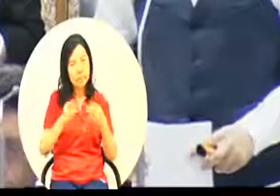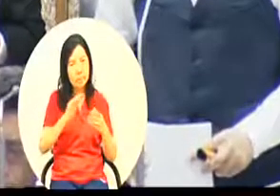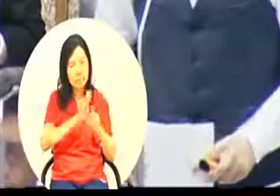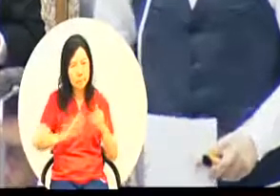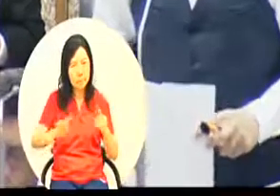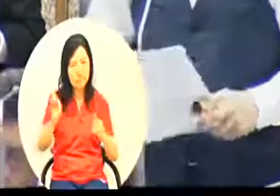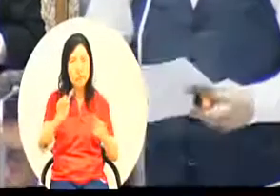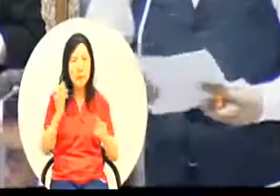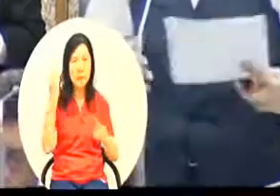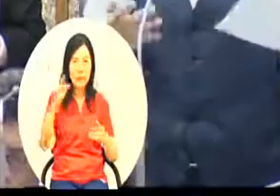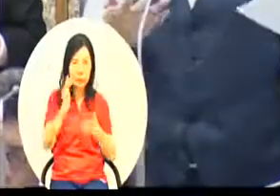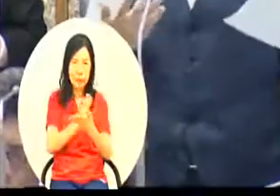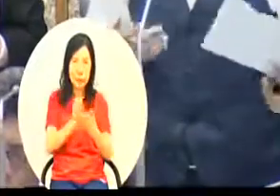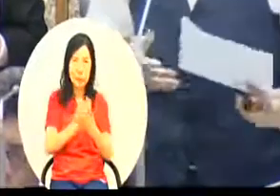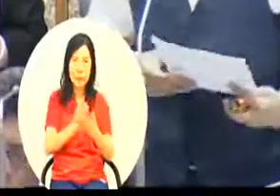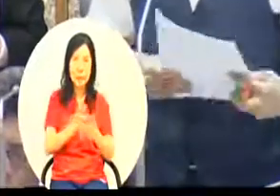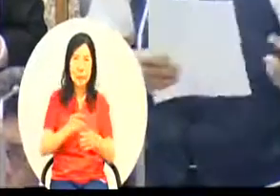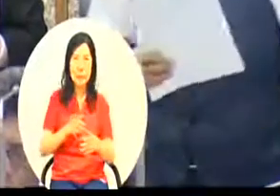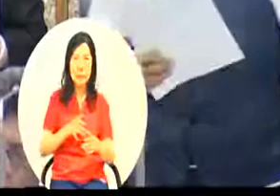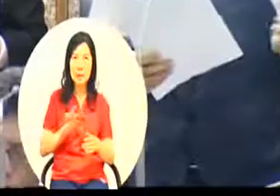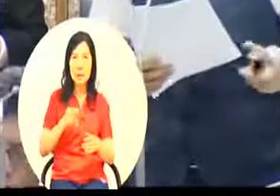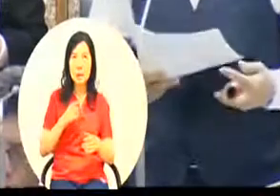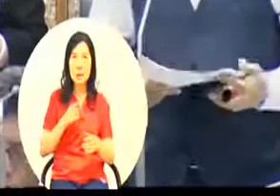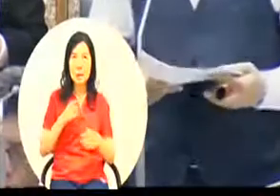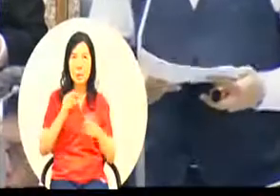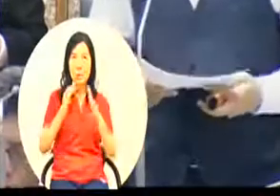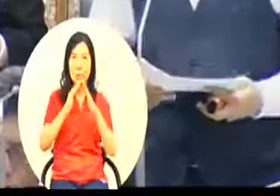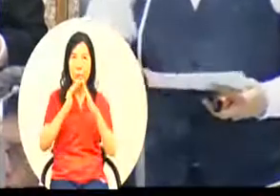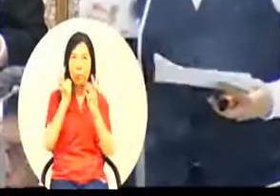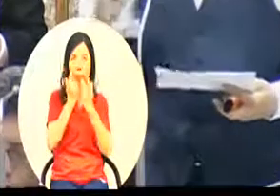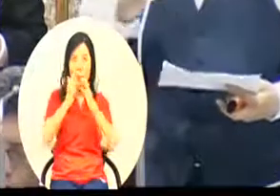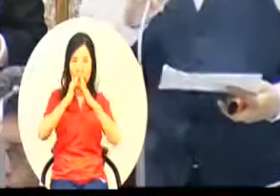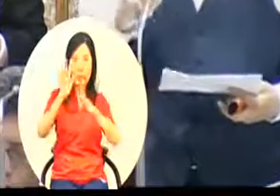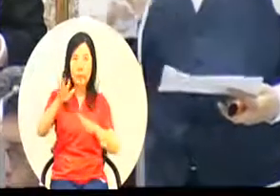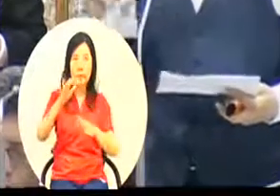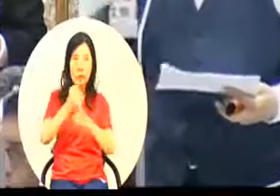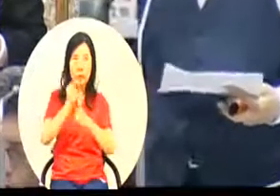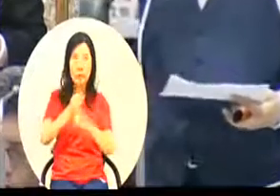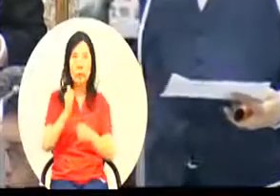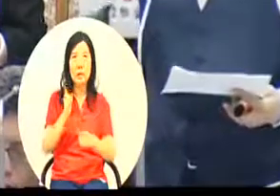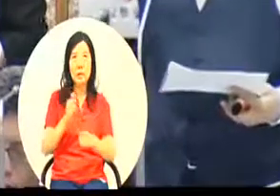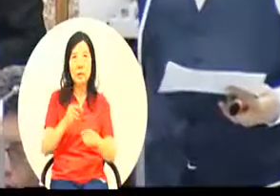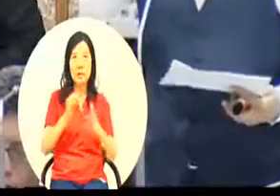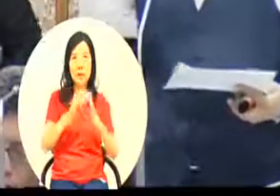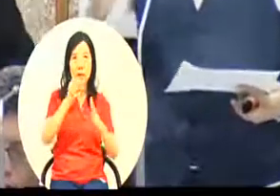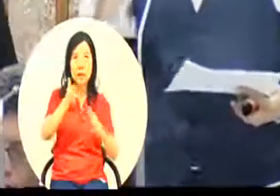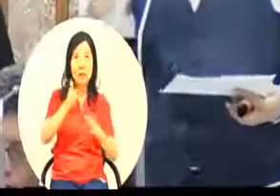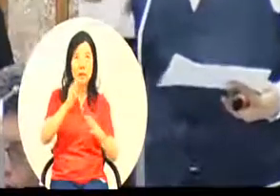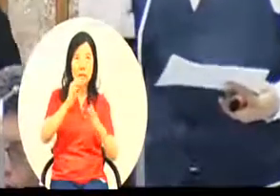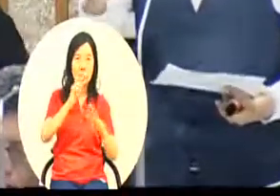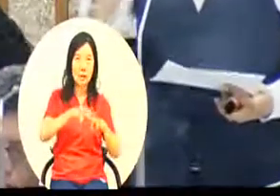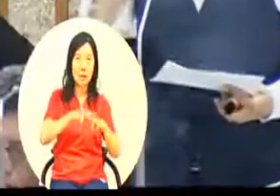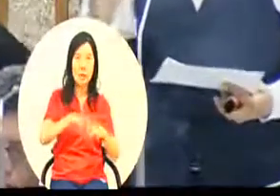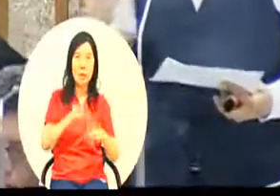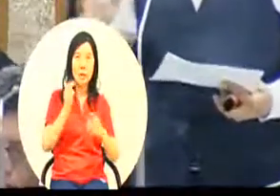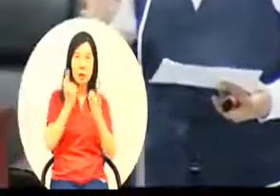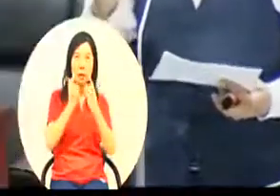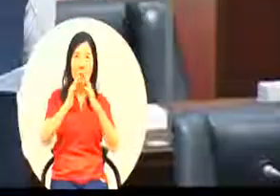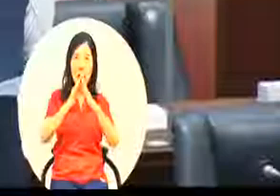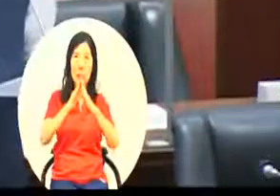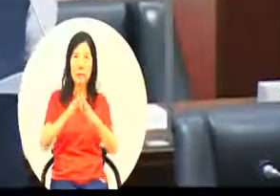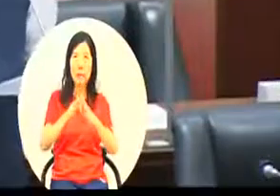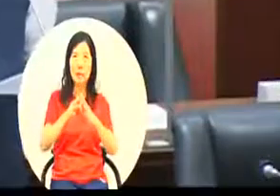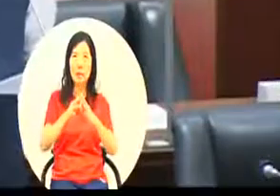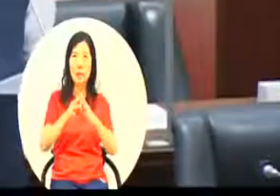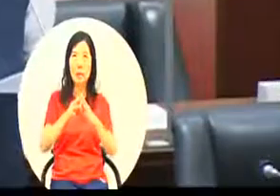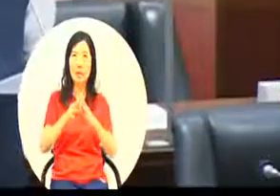吗？ 好 ，OK， 需要评估一下。 我只听到台北市这个做法，当然，局长您先坐，您说。当然，台北市的